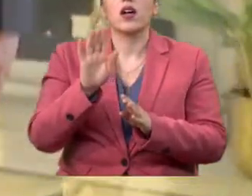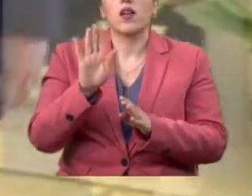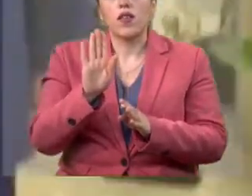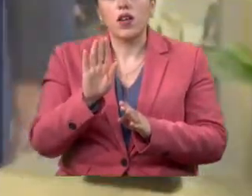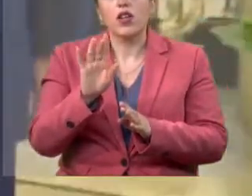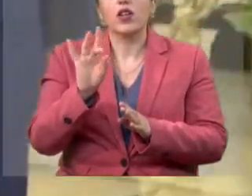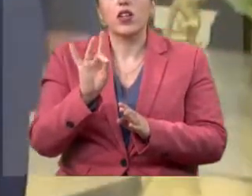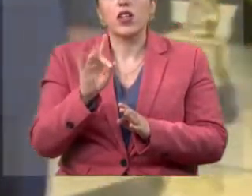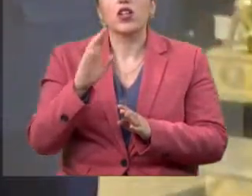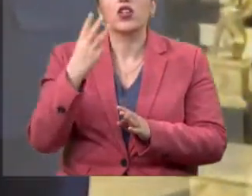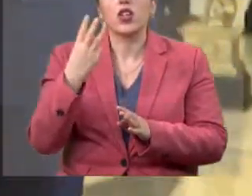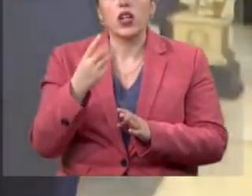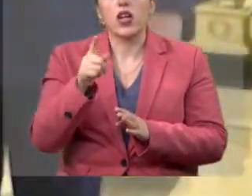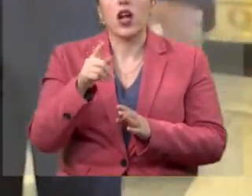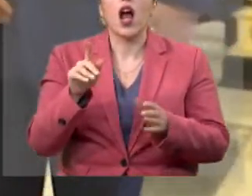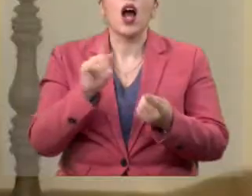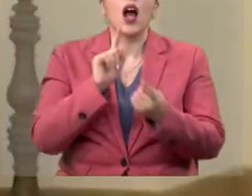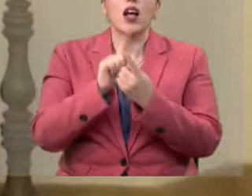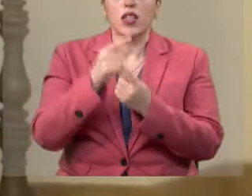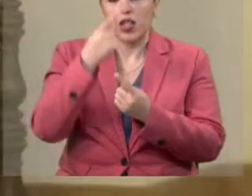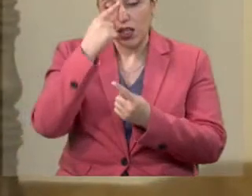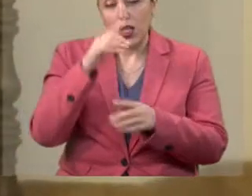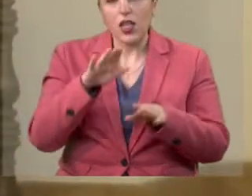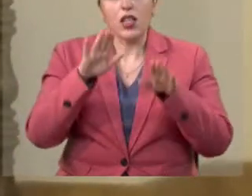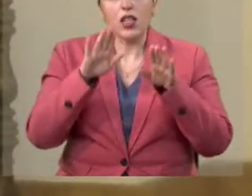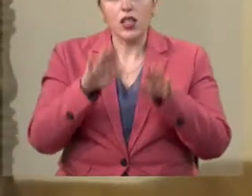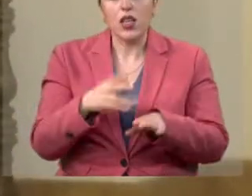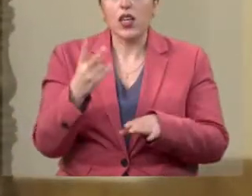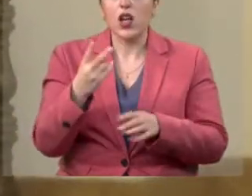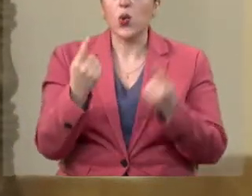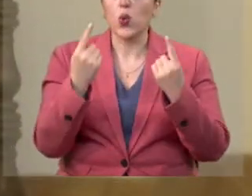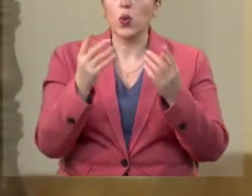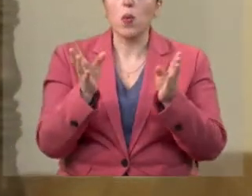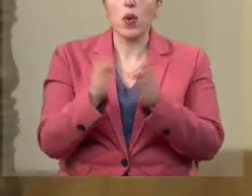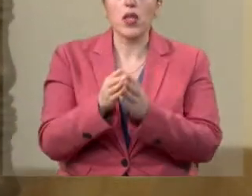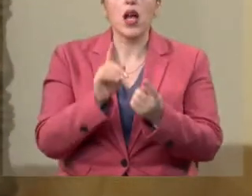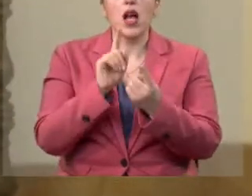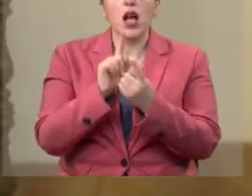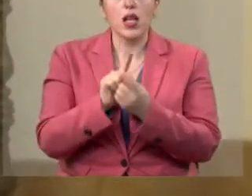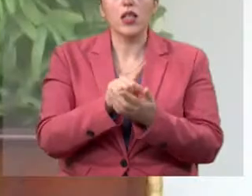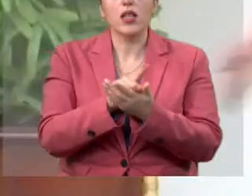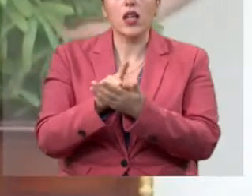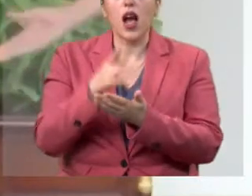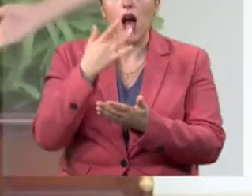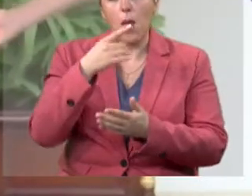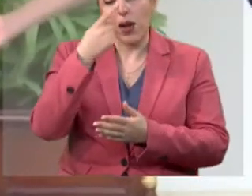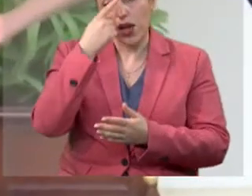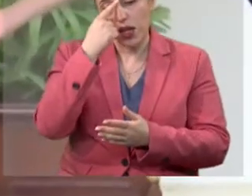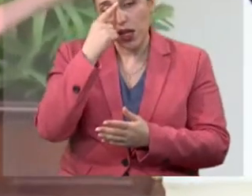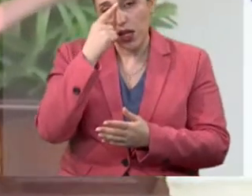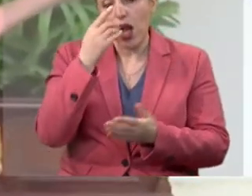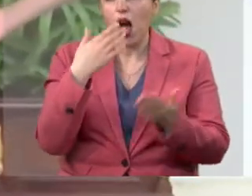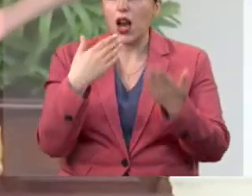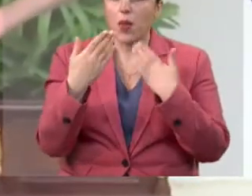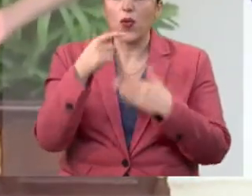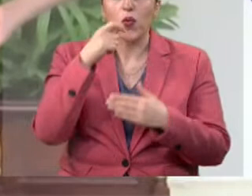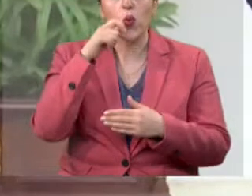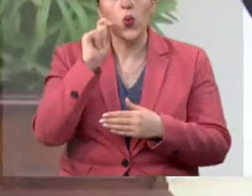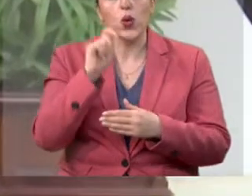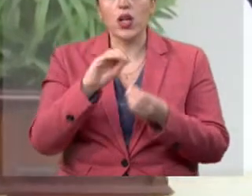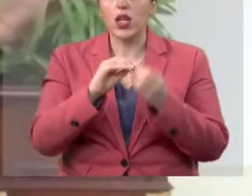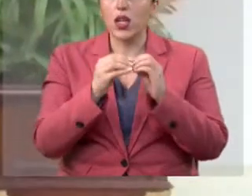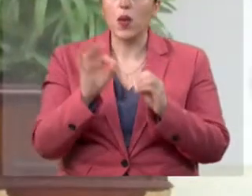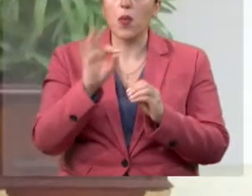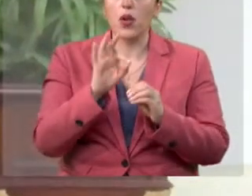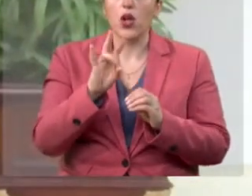Շրինգլան հանդիպել են Նյու Դելհիում։ Երկու բարձրաստիճան դիվանագետները քննարկել են ամերիկա-հնդկական հարաբերությունների և Ուկրաինայի ճգնաժամի